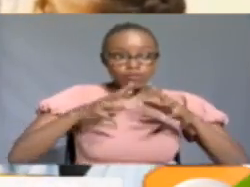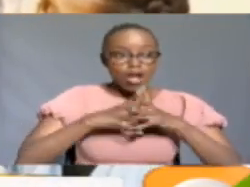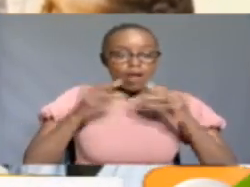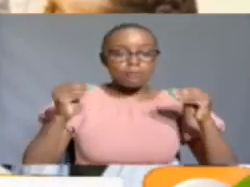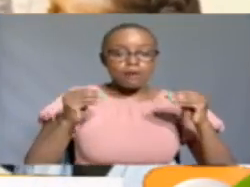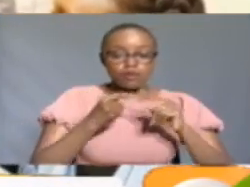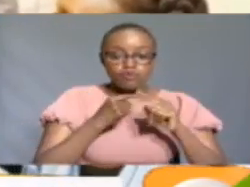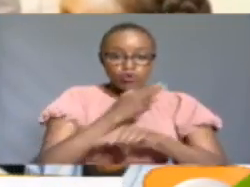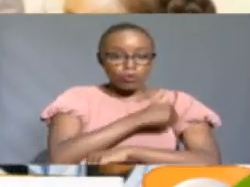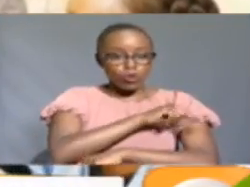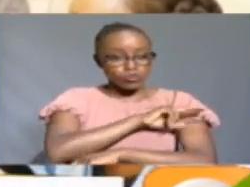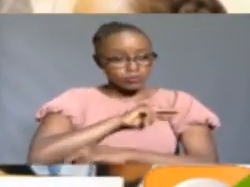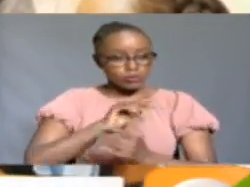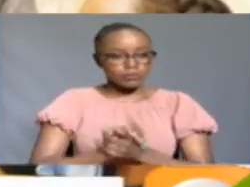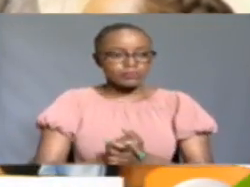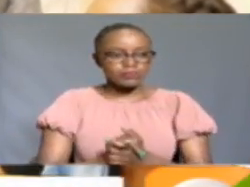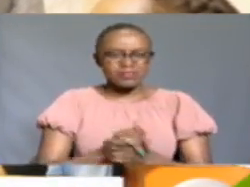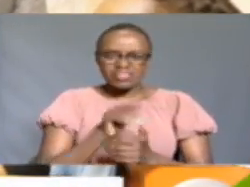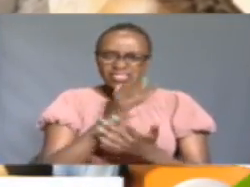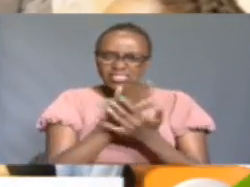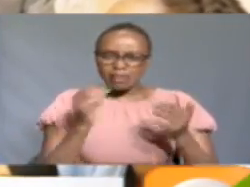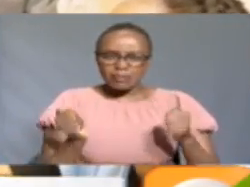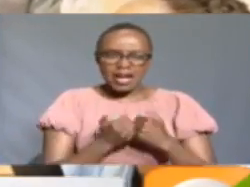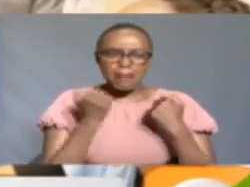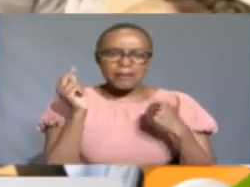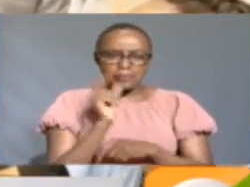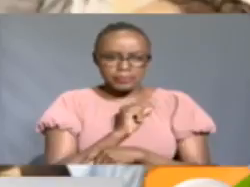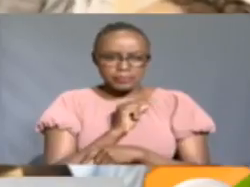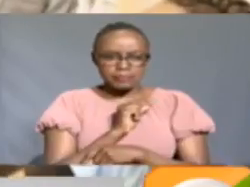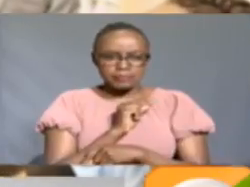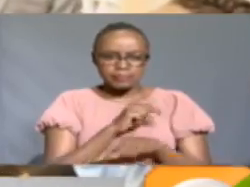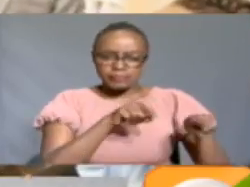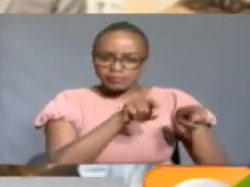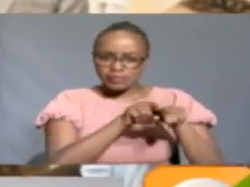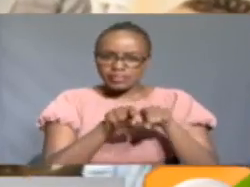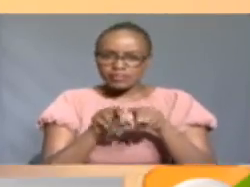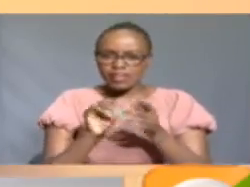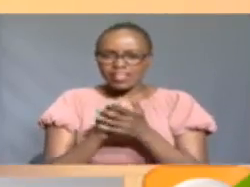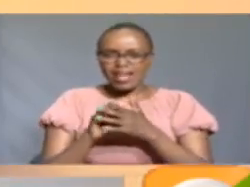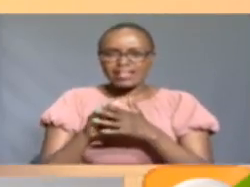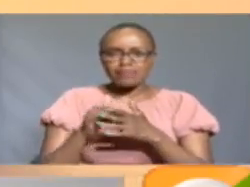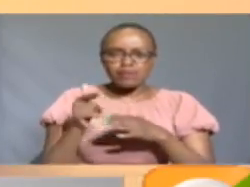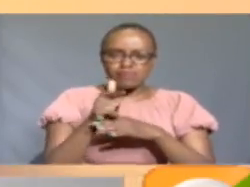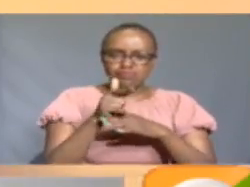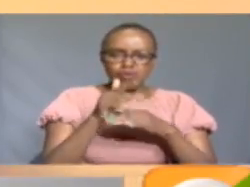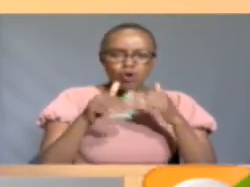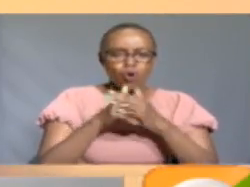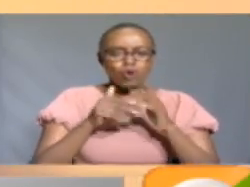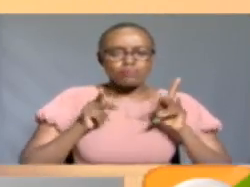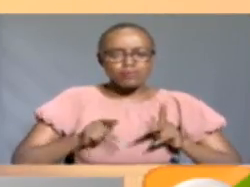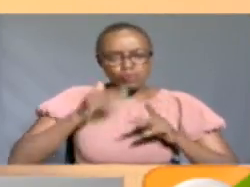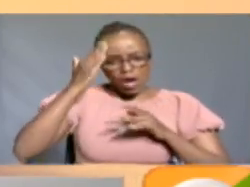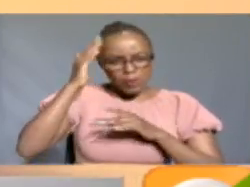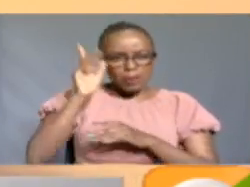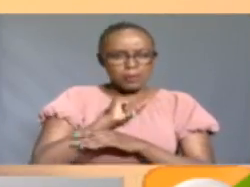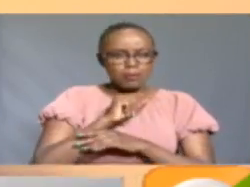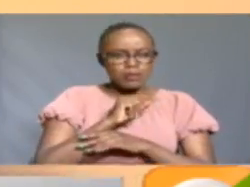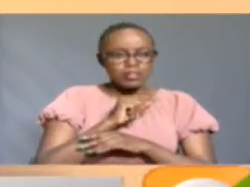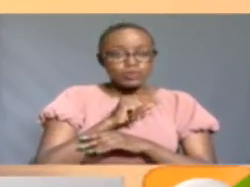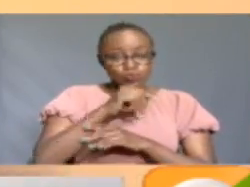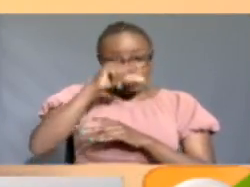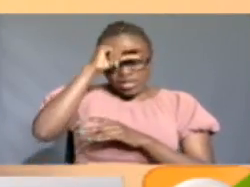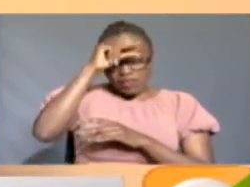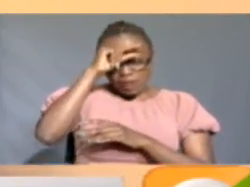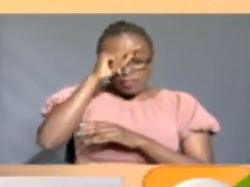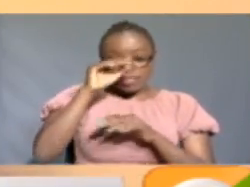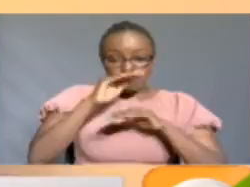disappeared from the hospital. Sini kitu imefanyika, nata likuwa aired inje, kila mtu wanajua. Tukajua tu serikali juu